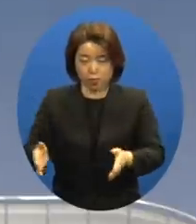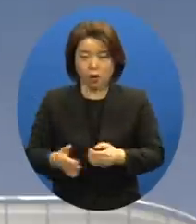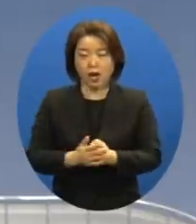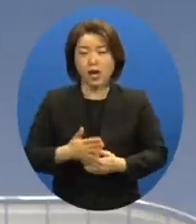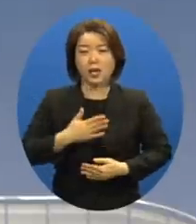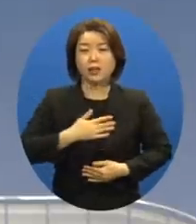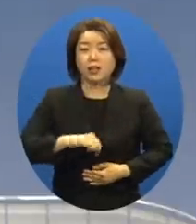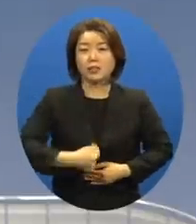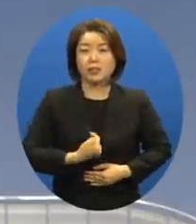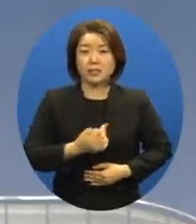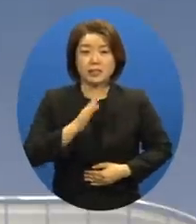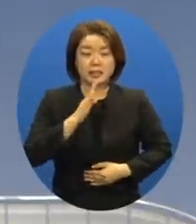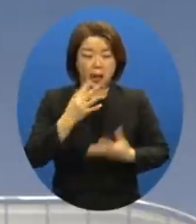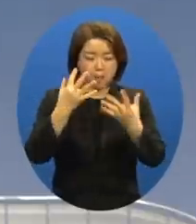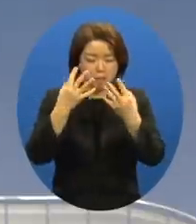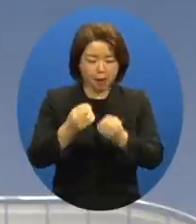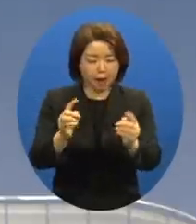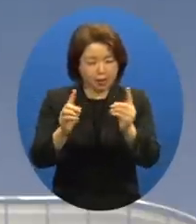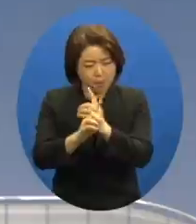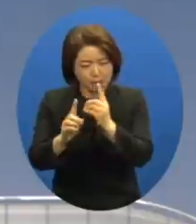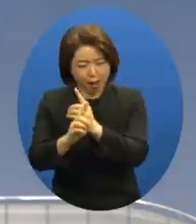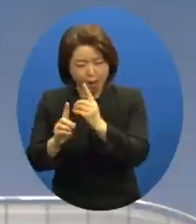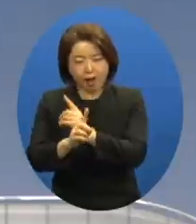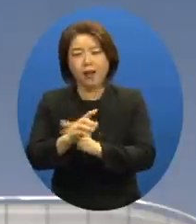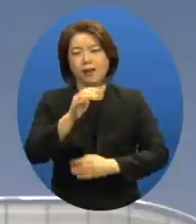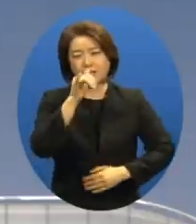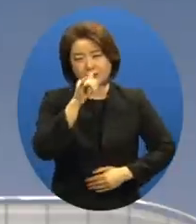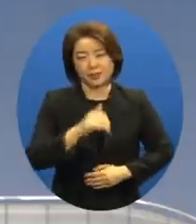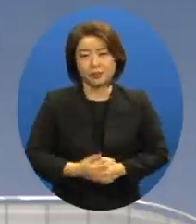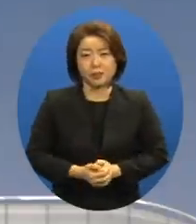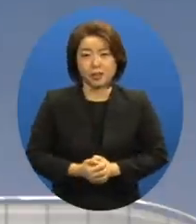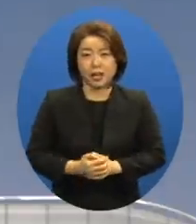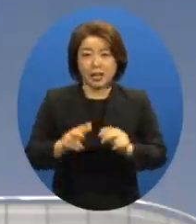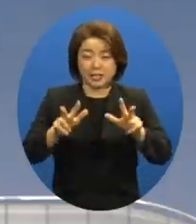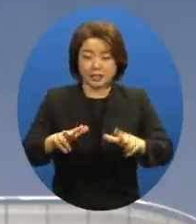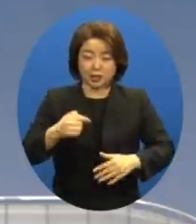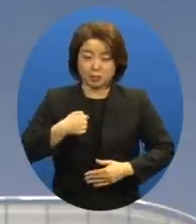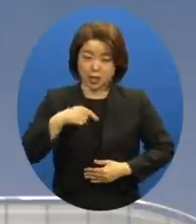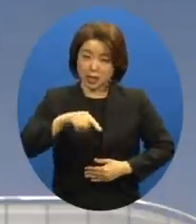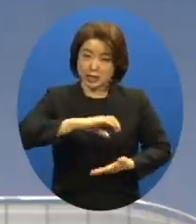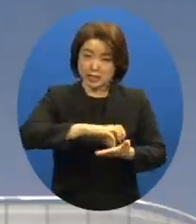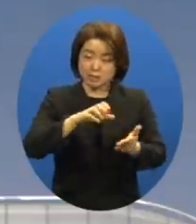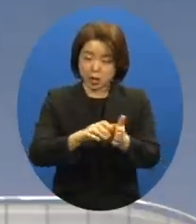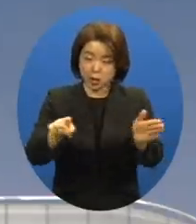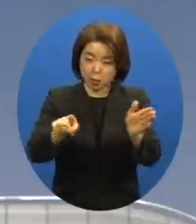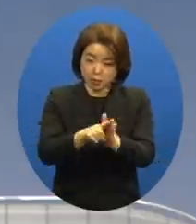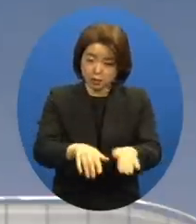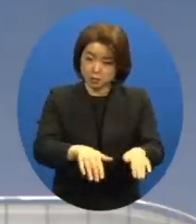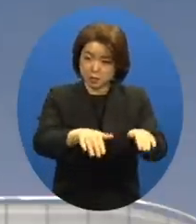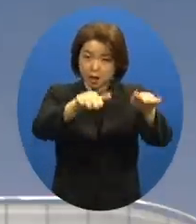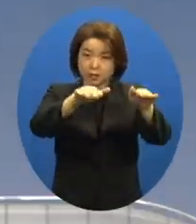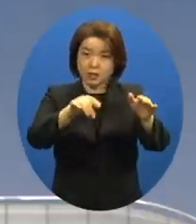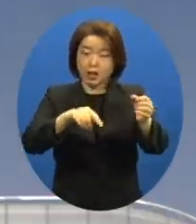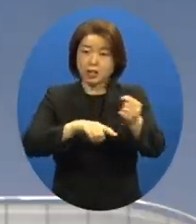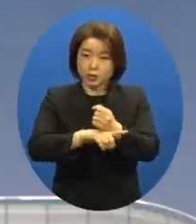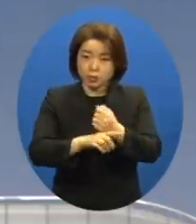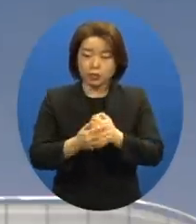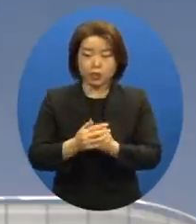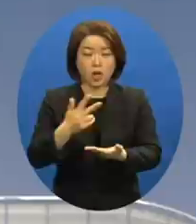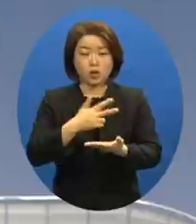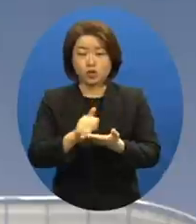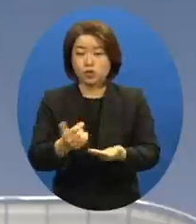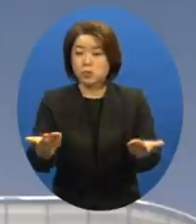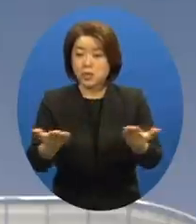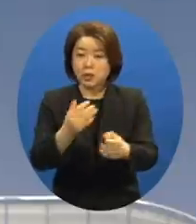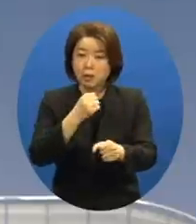저 자신의 참 많은 변화를 가져왔습니다 지금 제가 이만큼 믿음이 있는 것도 그렇게 주님의 일을 하는